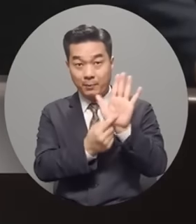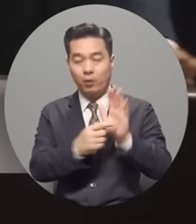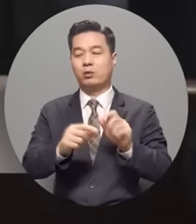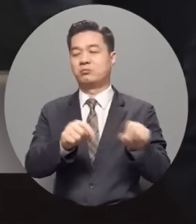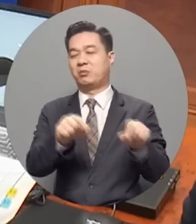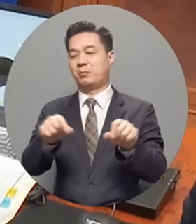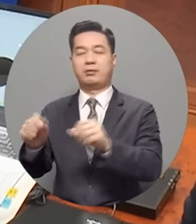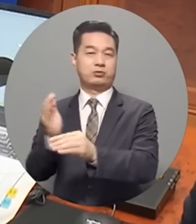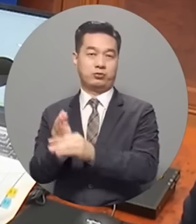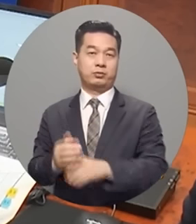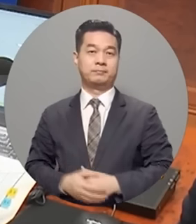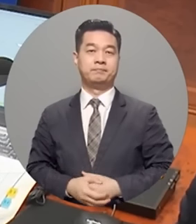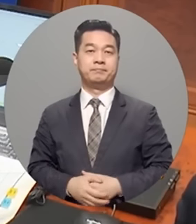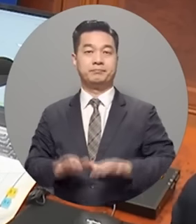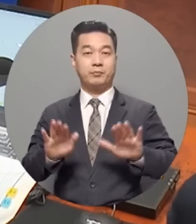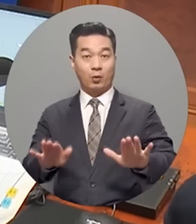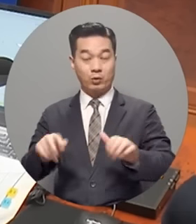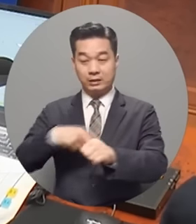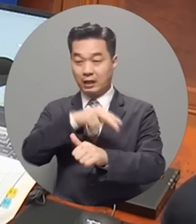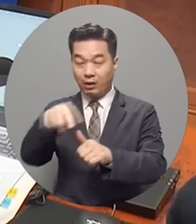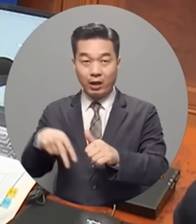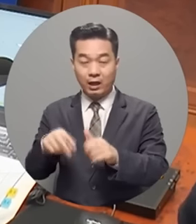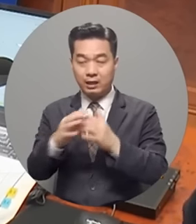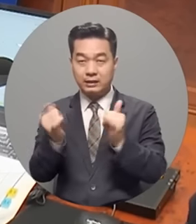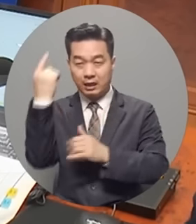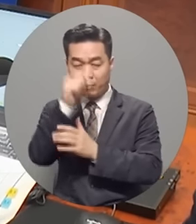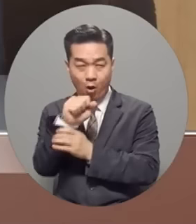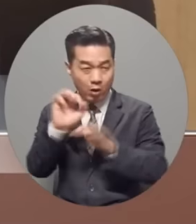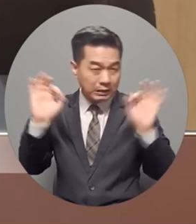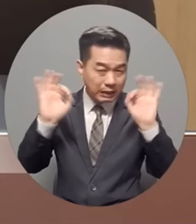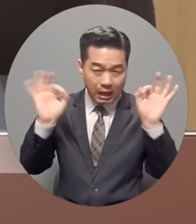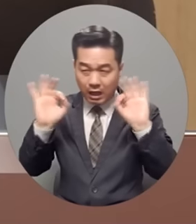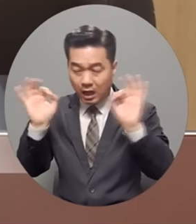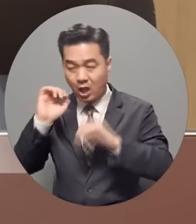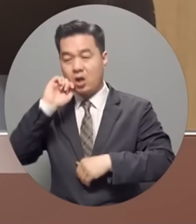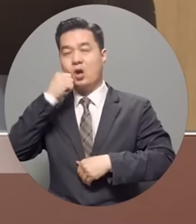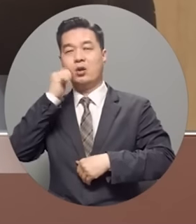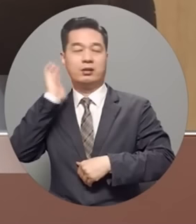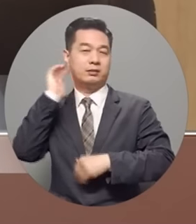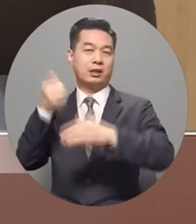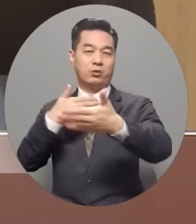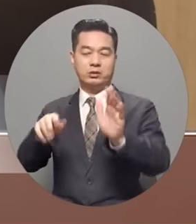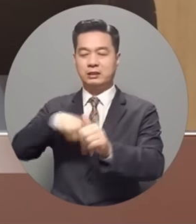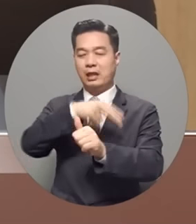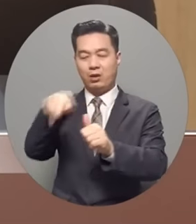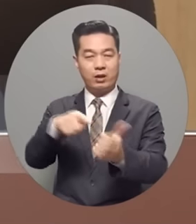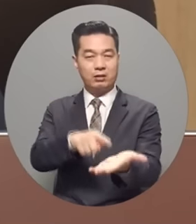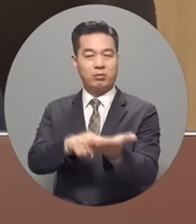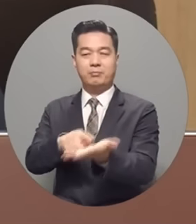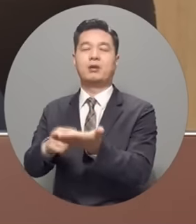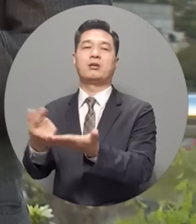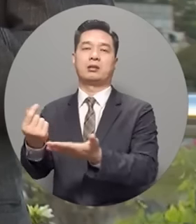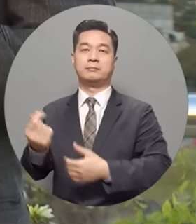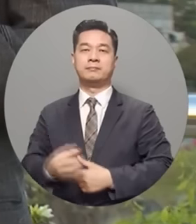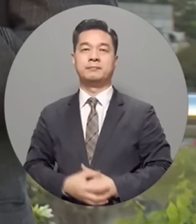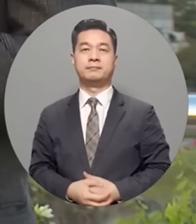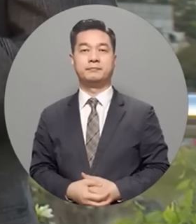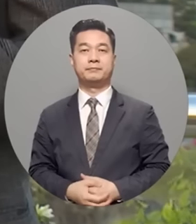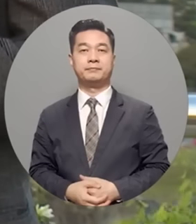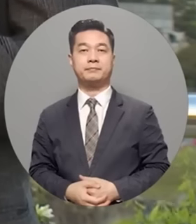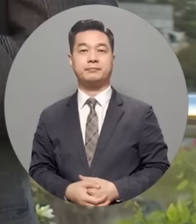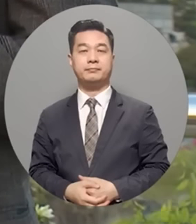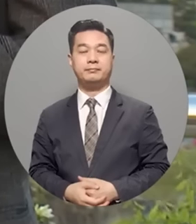있습니다. 오늘 일은 인물 찾기에 난항을 겪고 있는 대통령실의 상황을 노출한 것으로 보입니다.